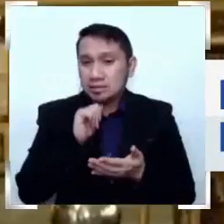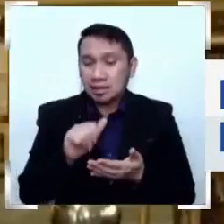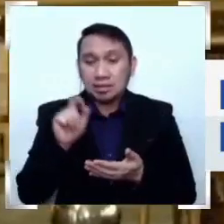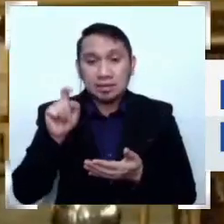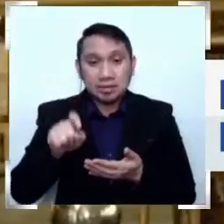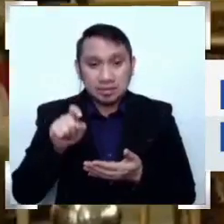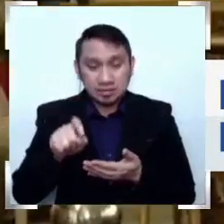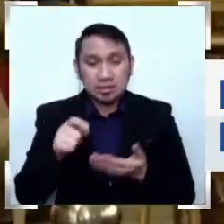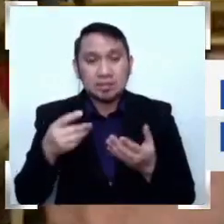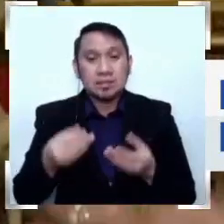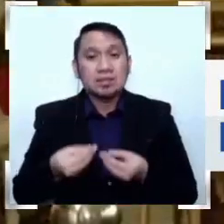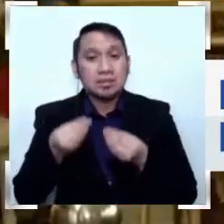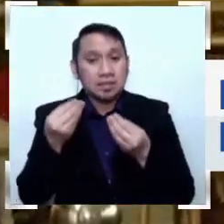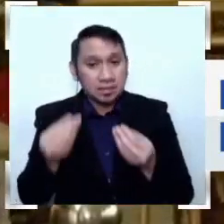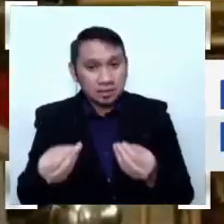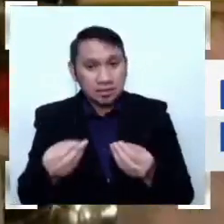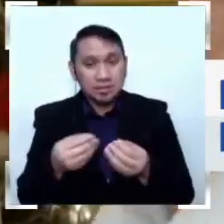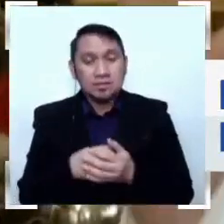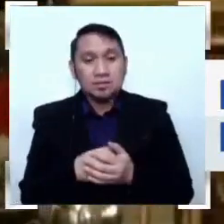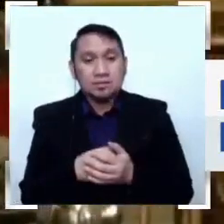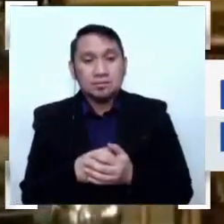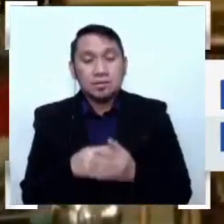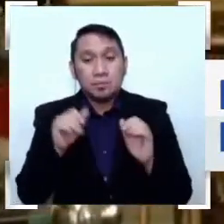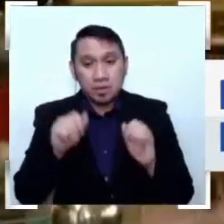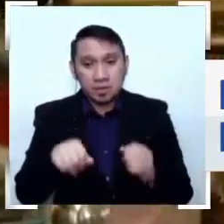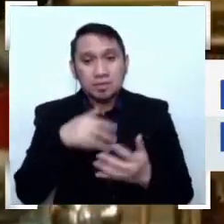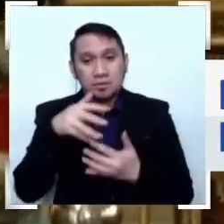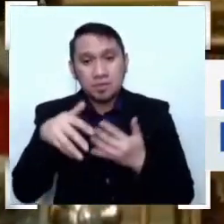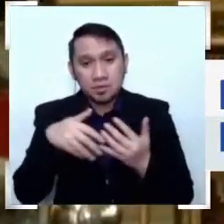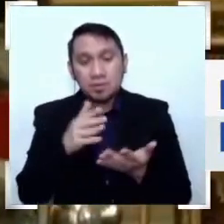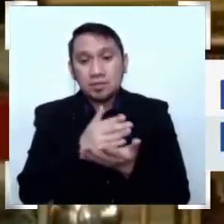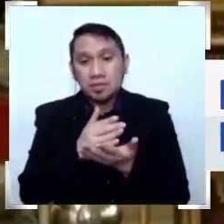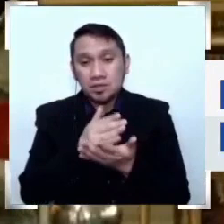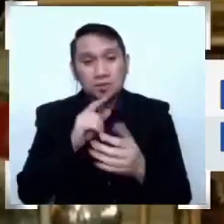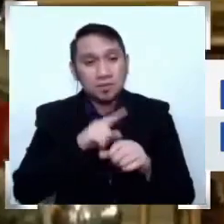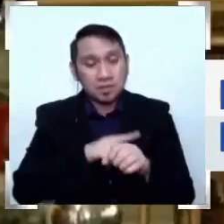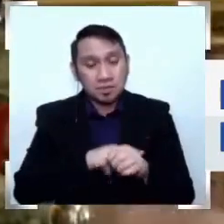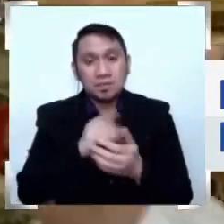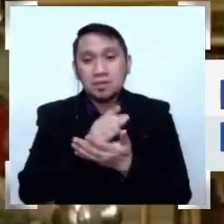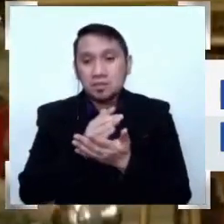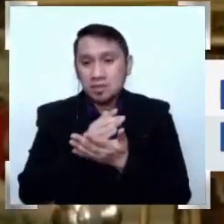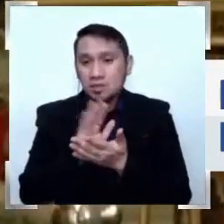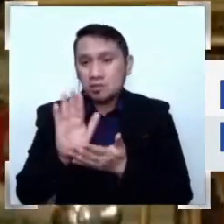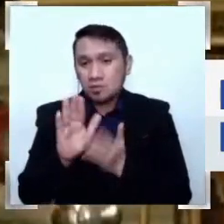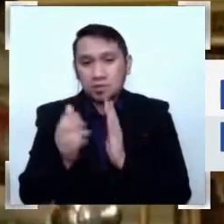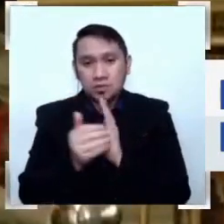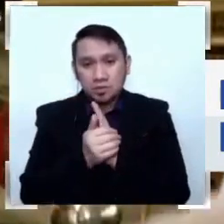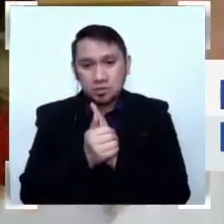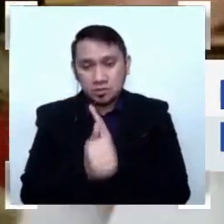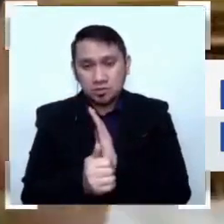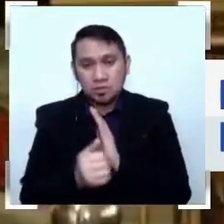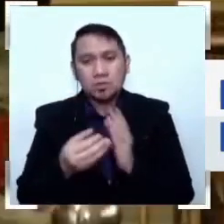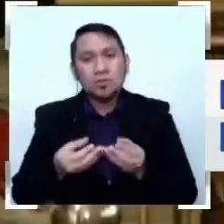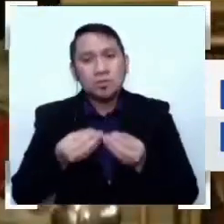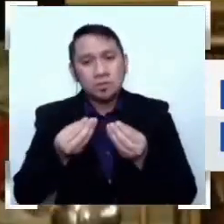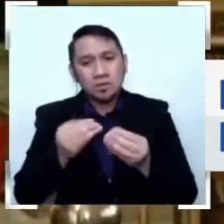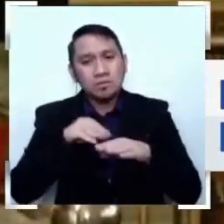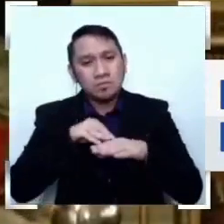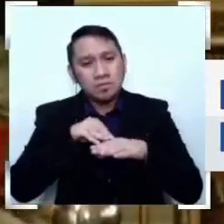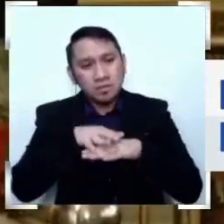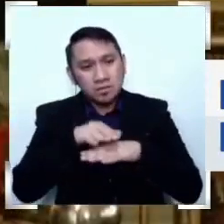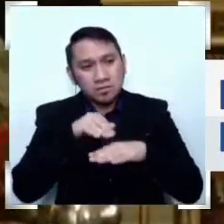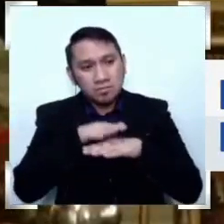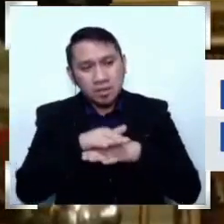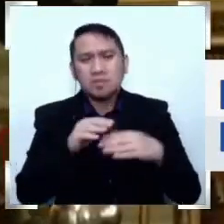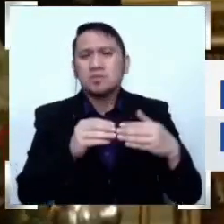ninyong ibigay, no? Interaction, sharing of time, sharing of talents, giving advice, guiding